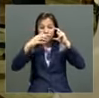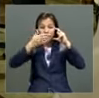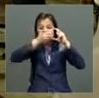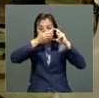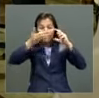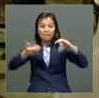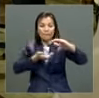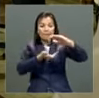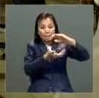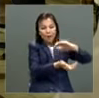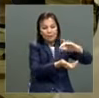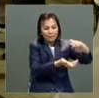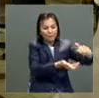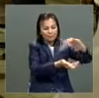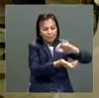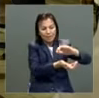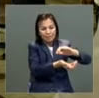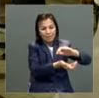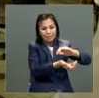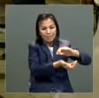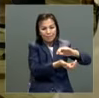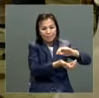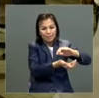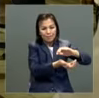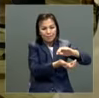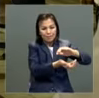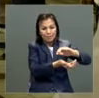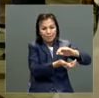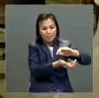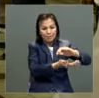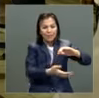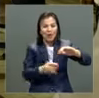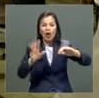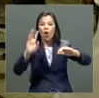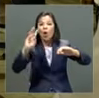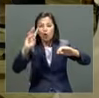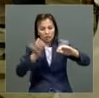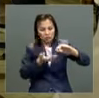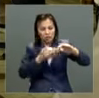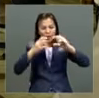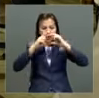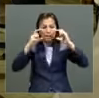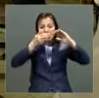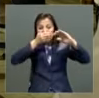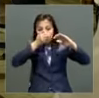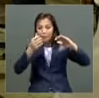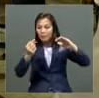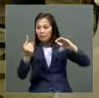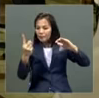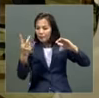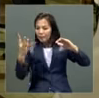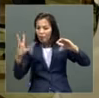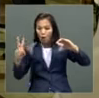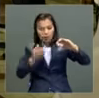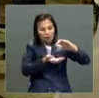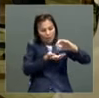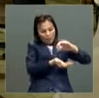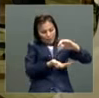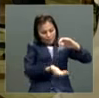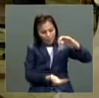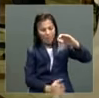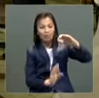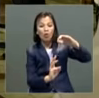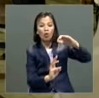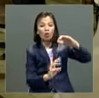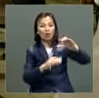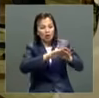ารถอบได้ทีนึงประมาณสัก6อันนะครับต่อครั้งหนึ่งโดยใช้แสง UV ใช้เวลา